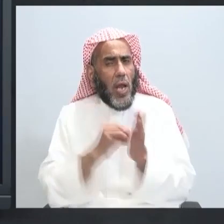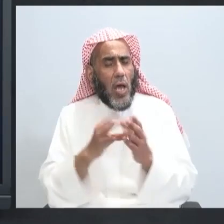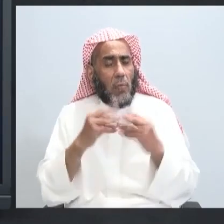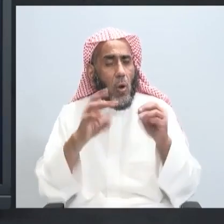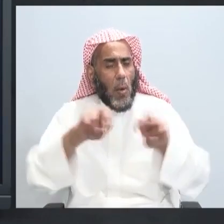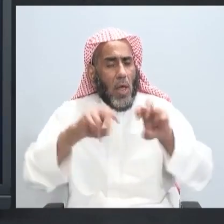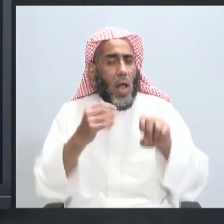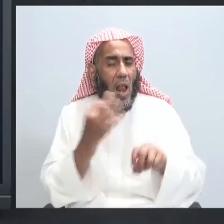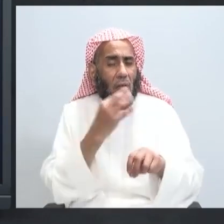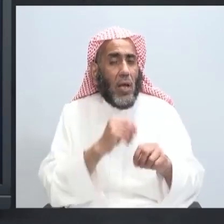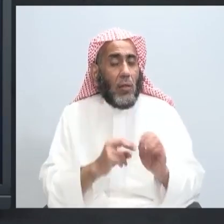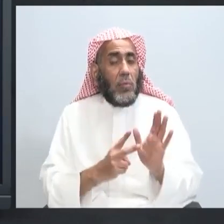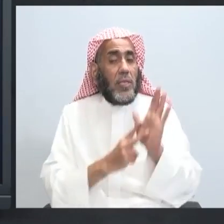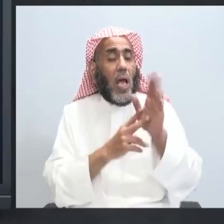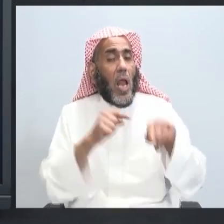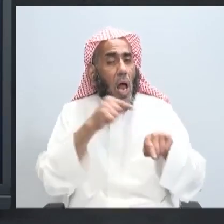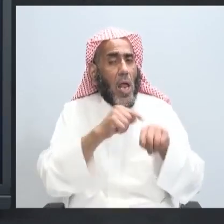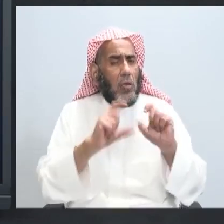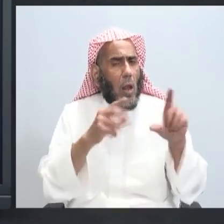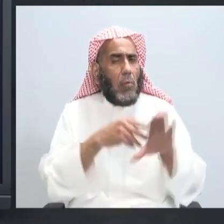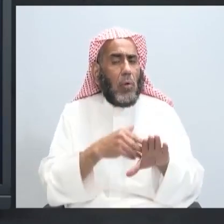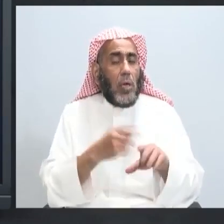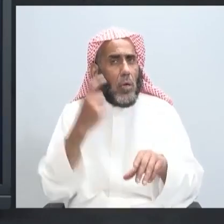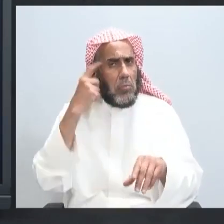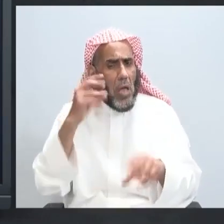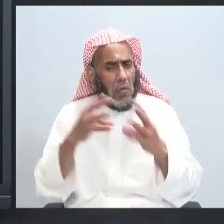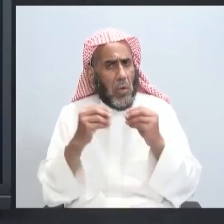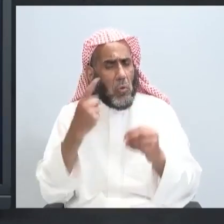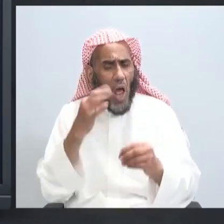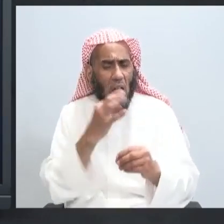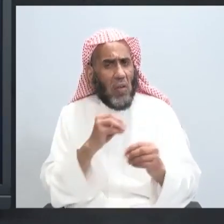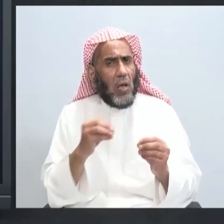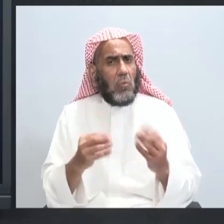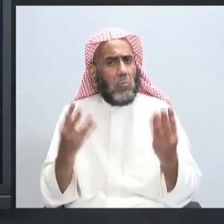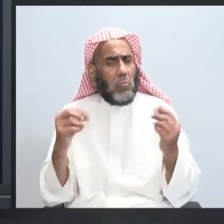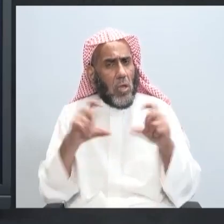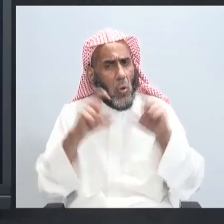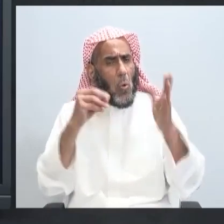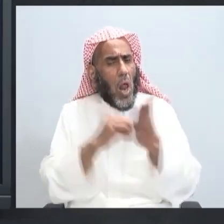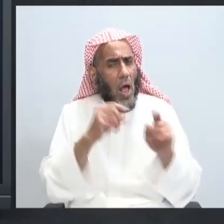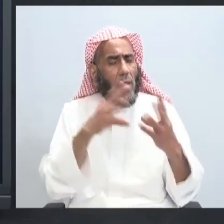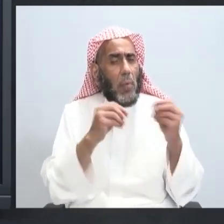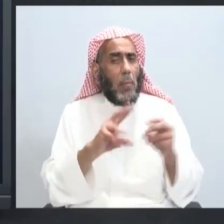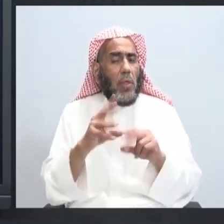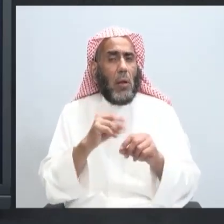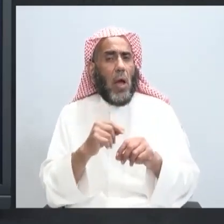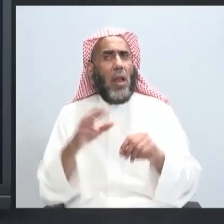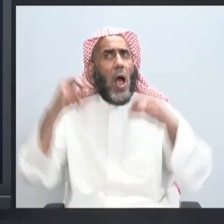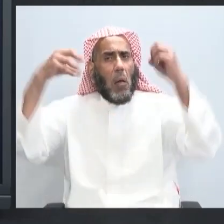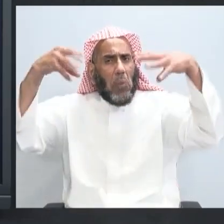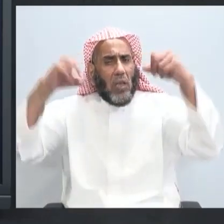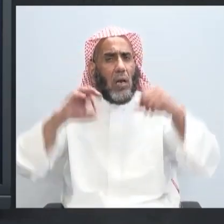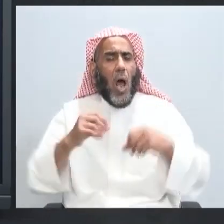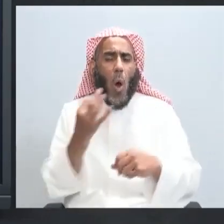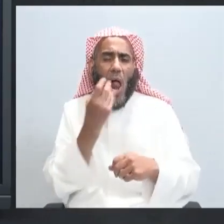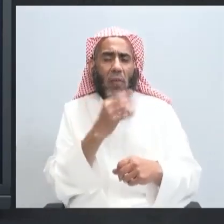ونبحث عن الالفاظ الداله عليه انت تعرف المعنى لكن تريد الفاظ تدل على هذا المعنى مثلا معنى المطر